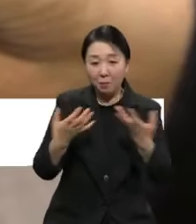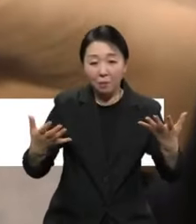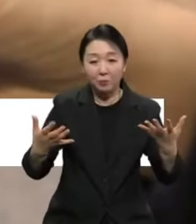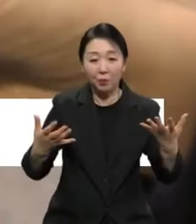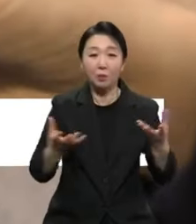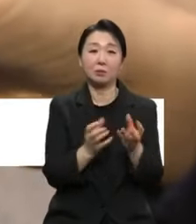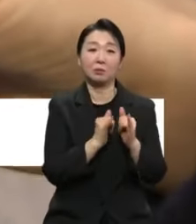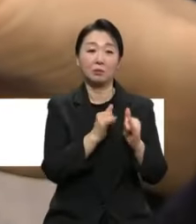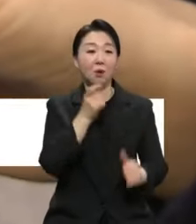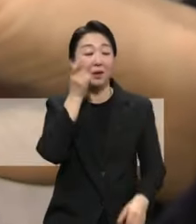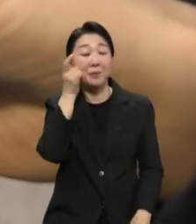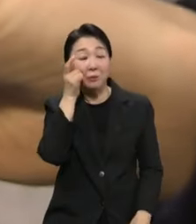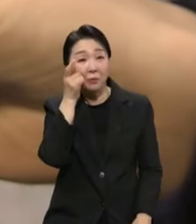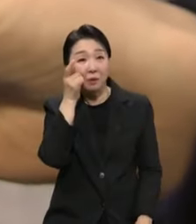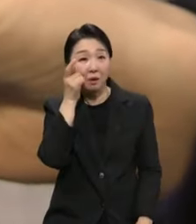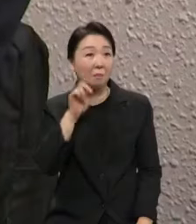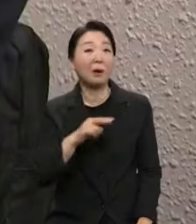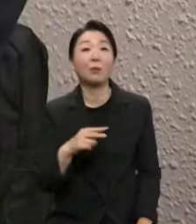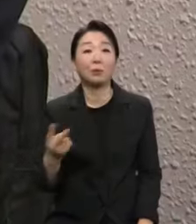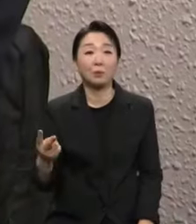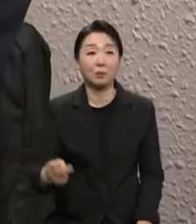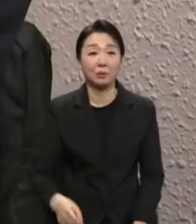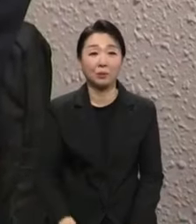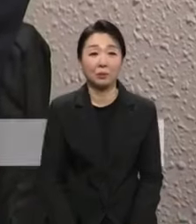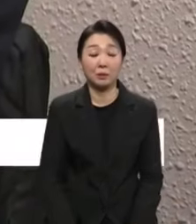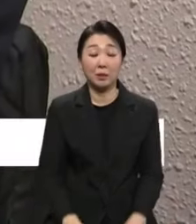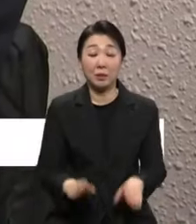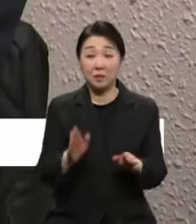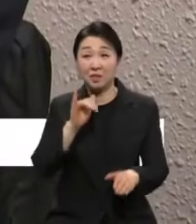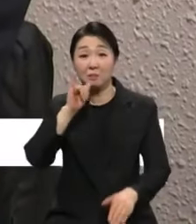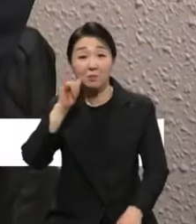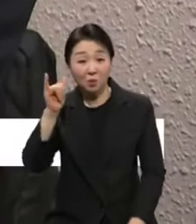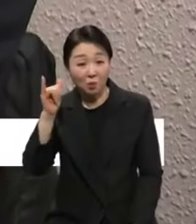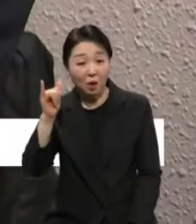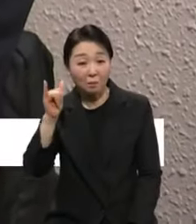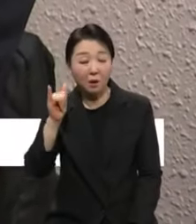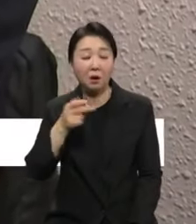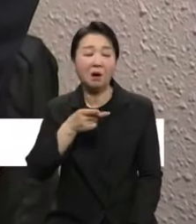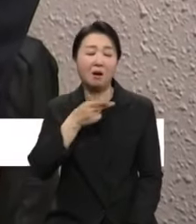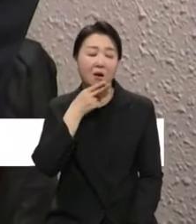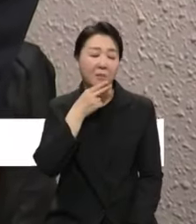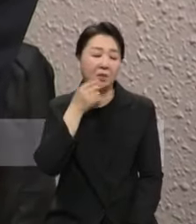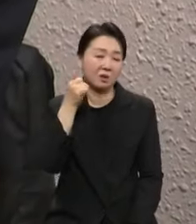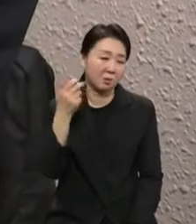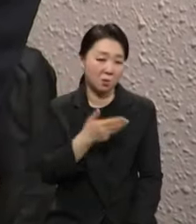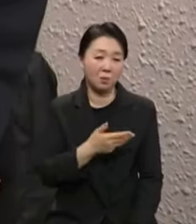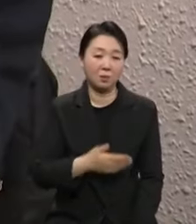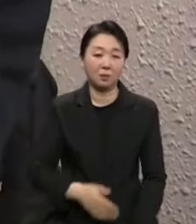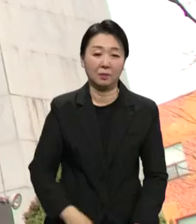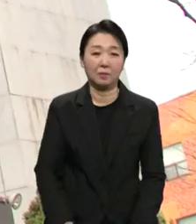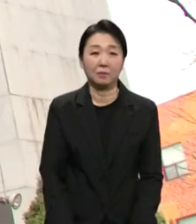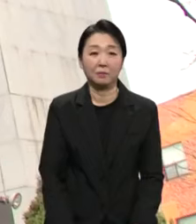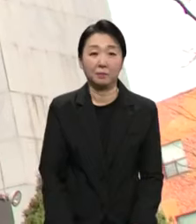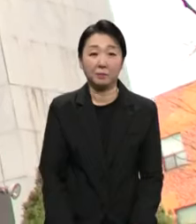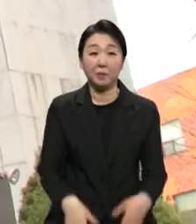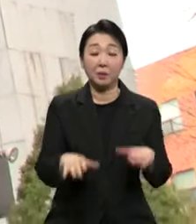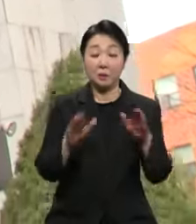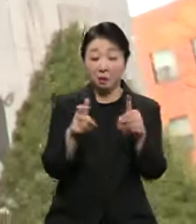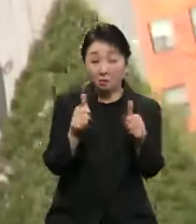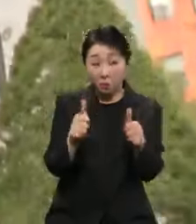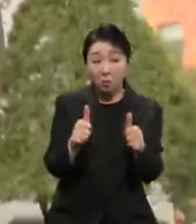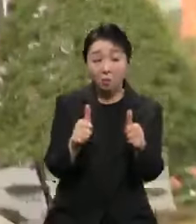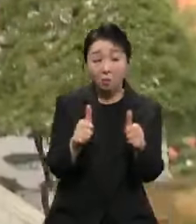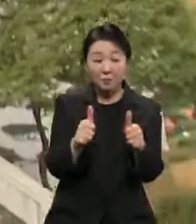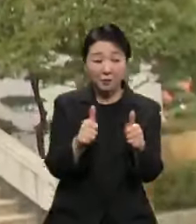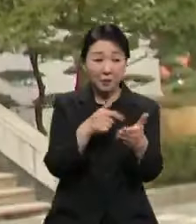직원들은 휴대전화 번호를 바꿨습니다. 지금 가신 전화는 없는 번호입니다. 현재까지 법원에서